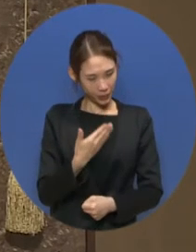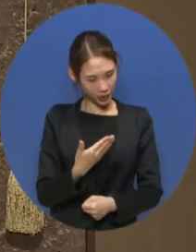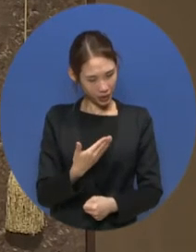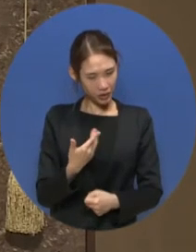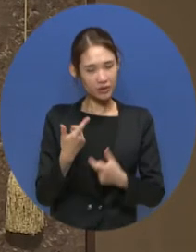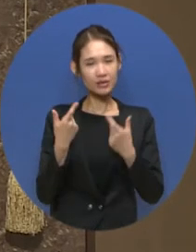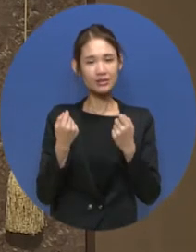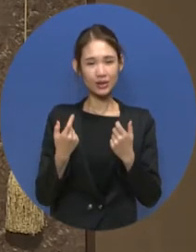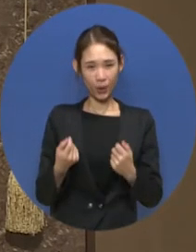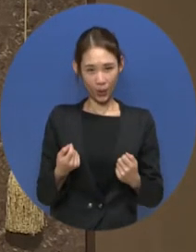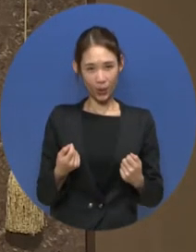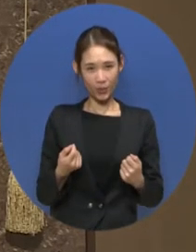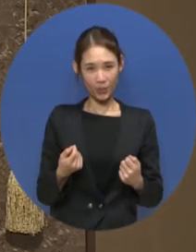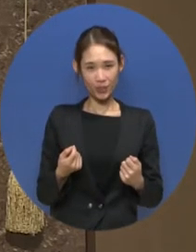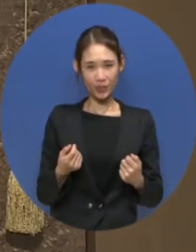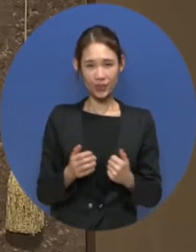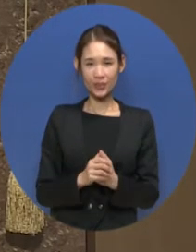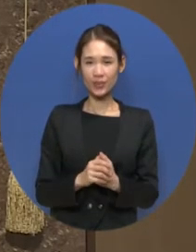이러한